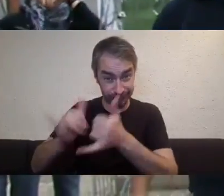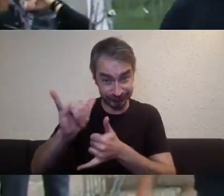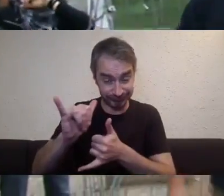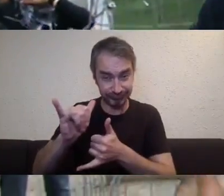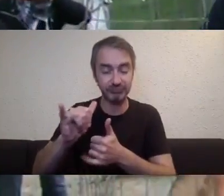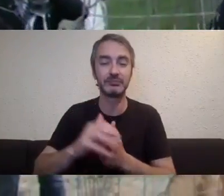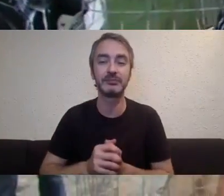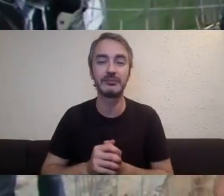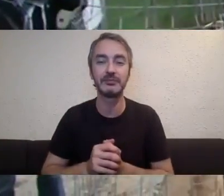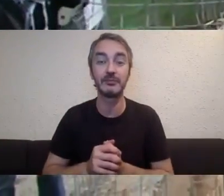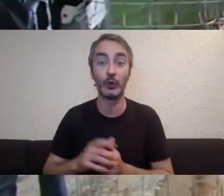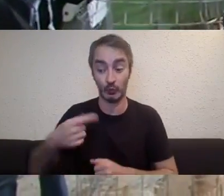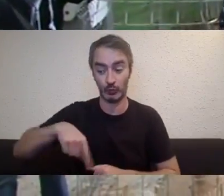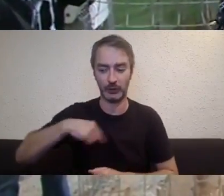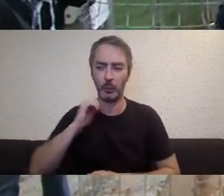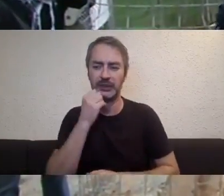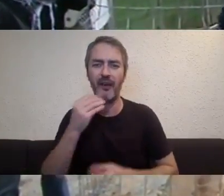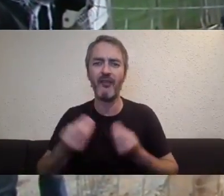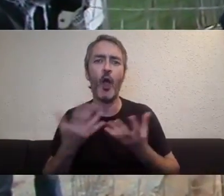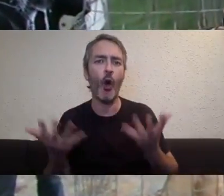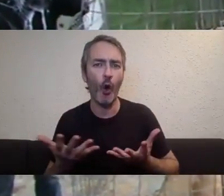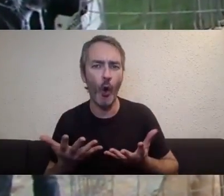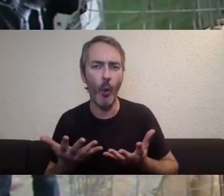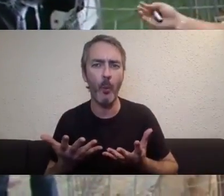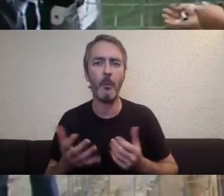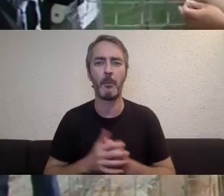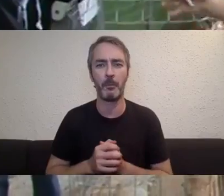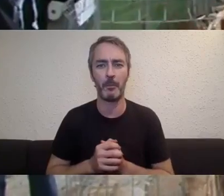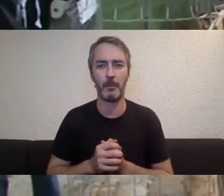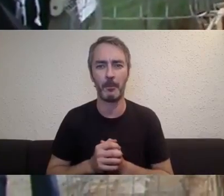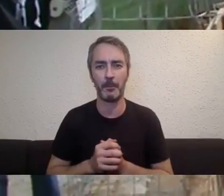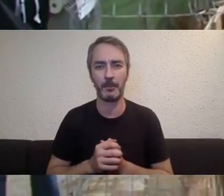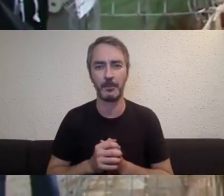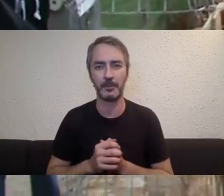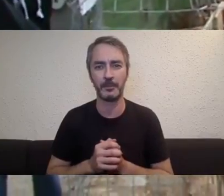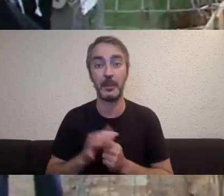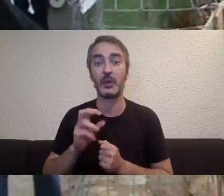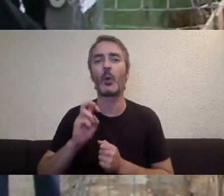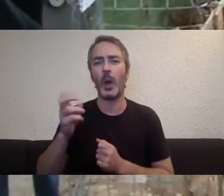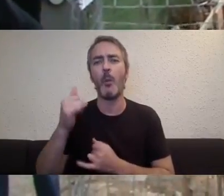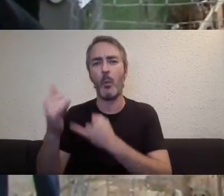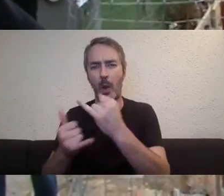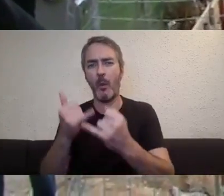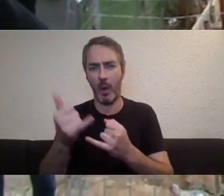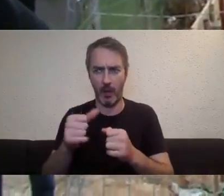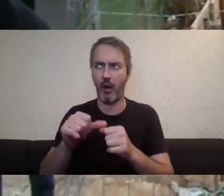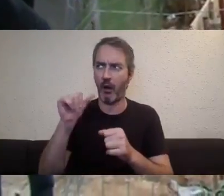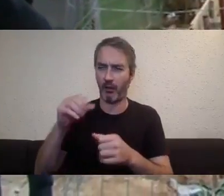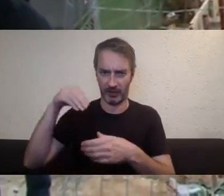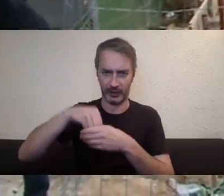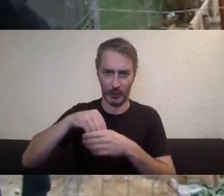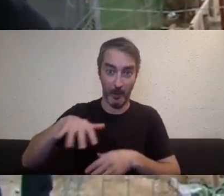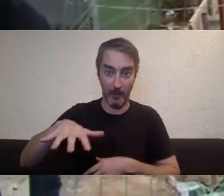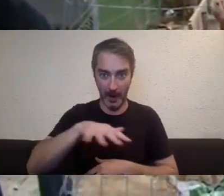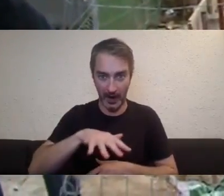d'això, una de les accions de protesta que es van fer per això, i juntant-ho amb altres problemes que havíem anat arrossegant